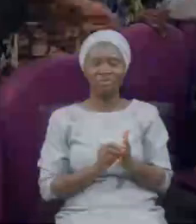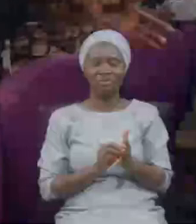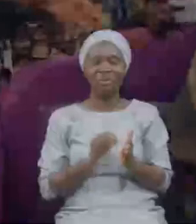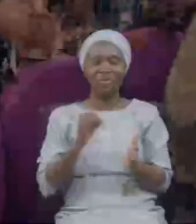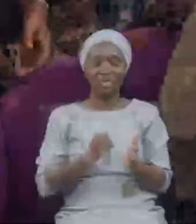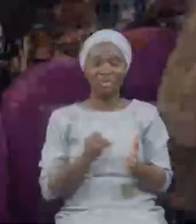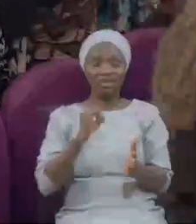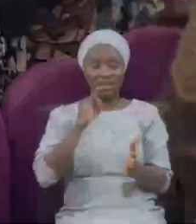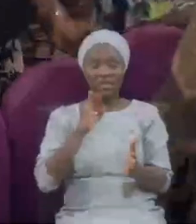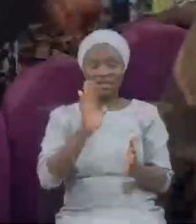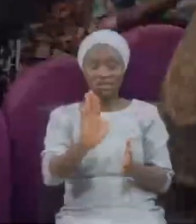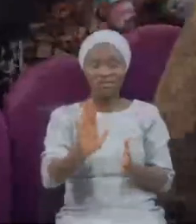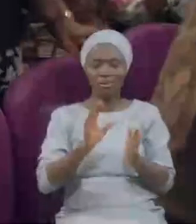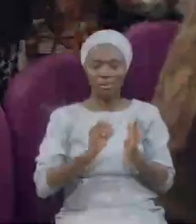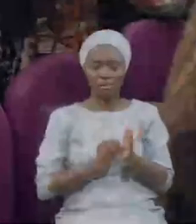C'est pour vous.